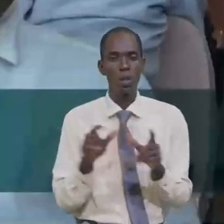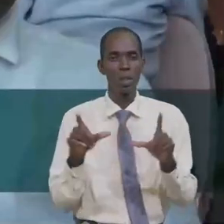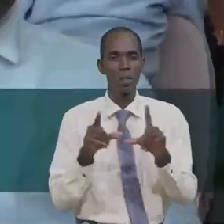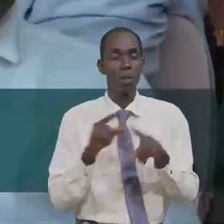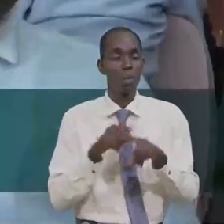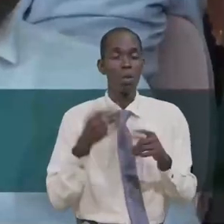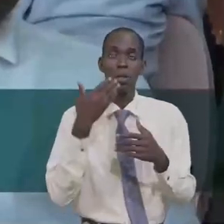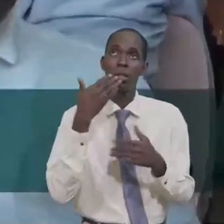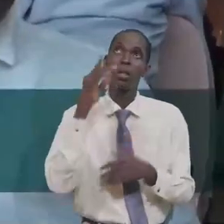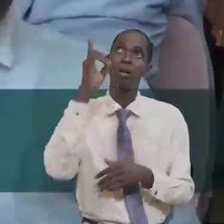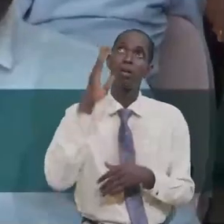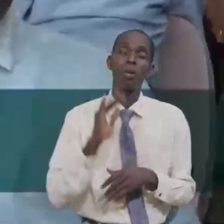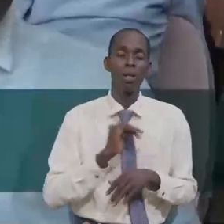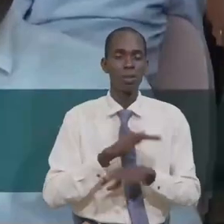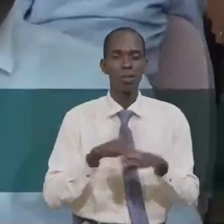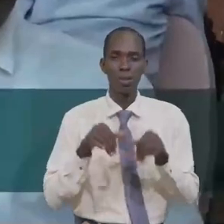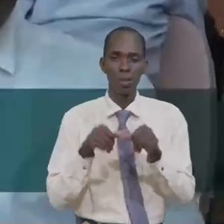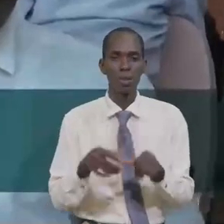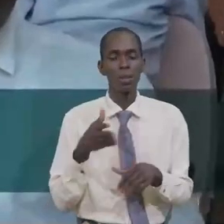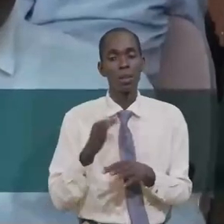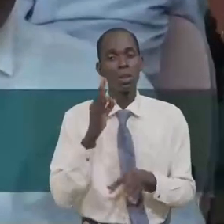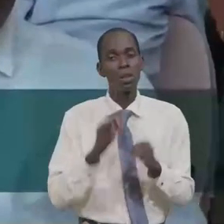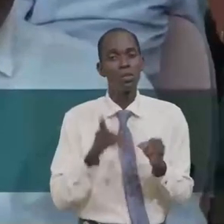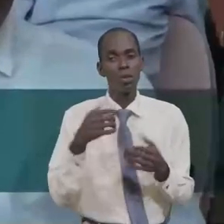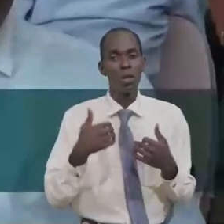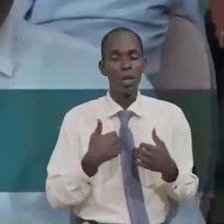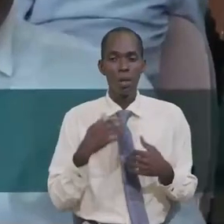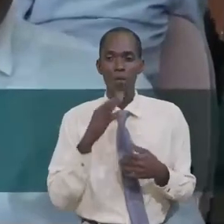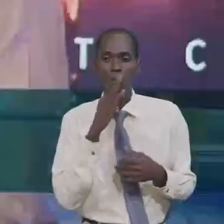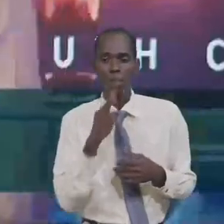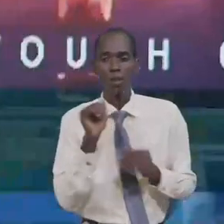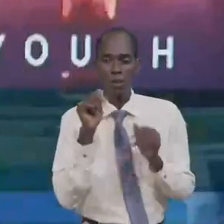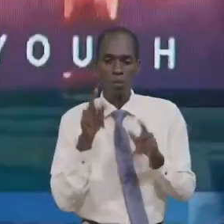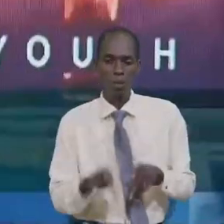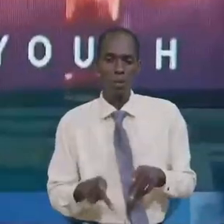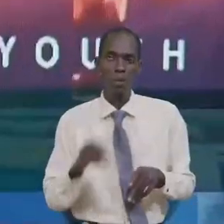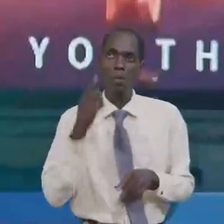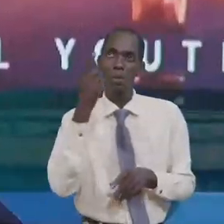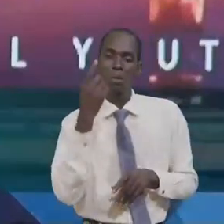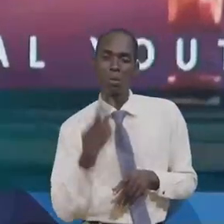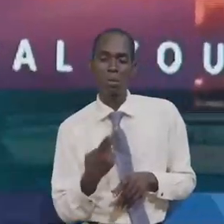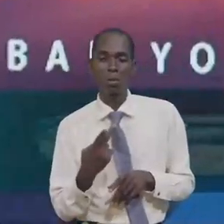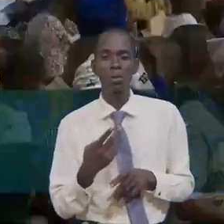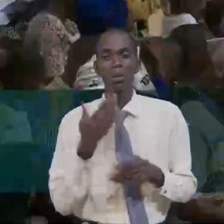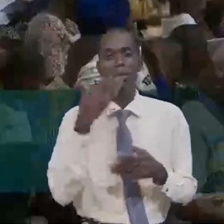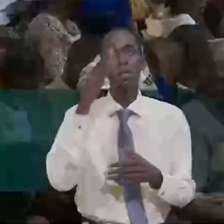si tu étais médiocre à partir de ce moment tu ne resteras plus là-bas au nom de